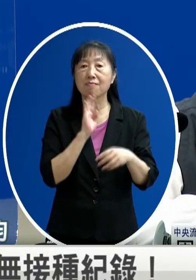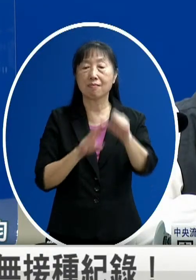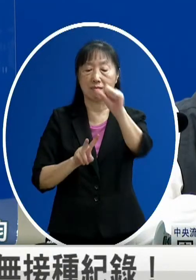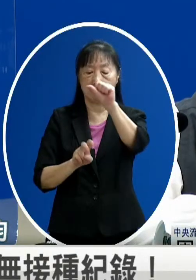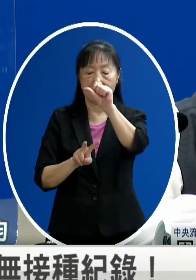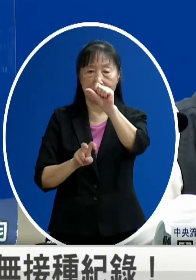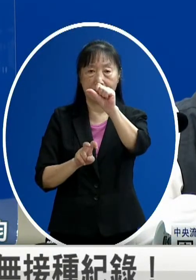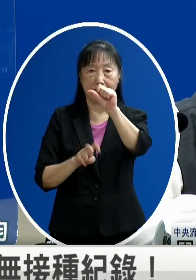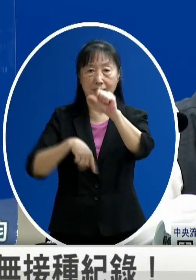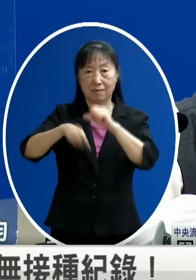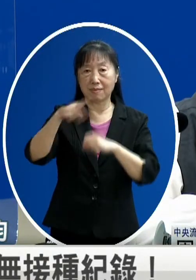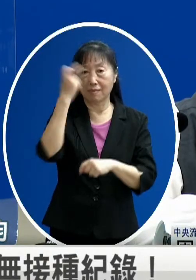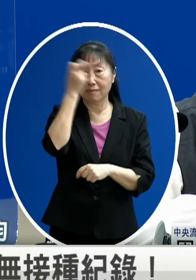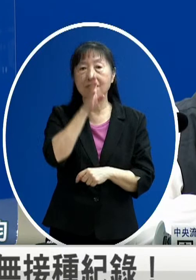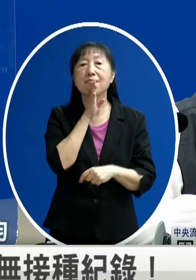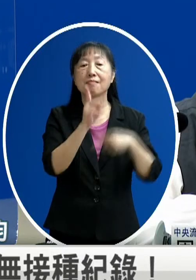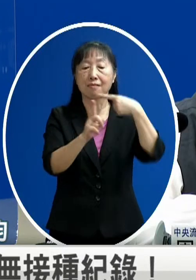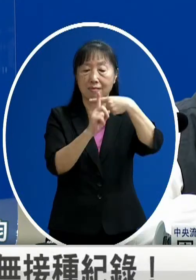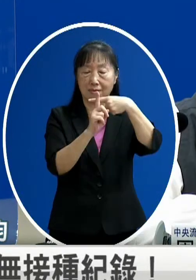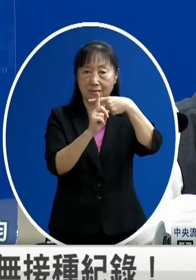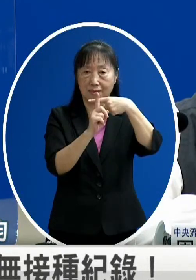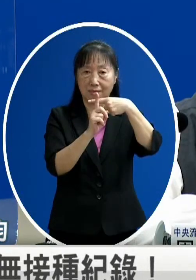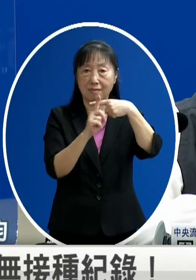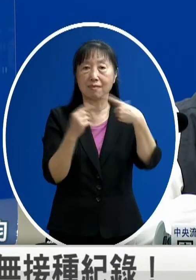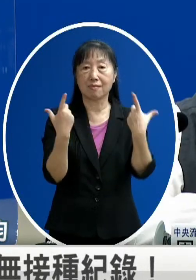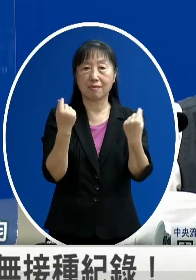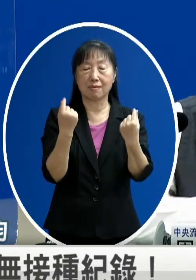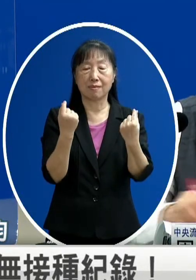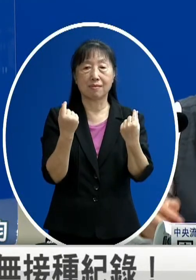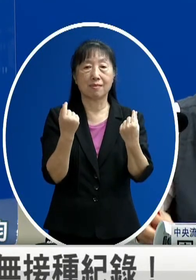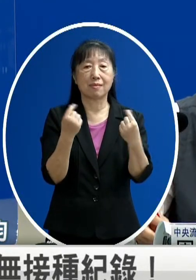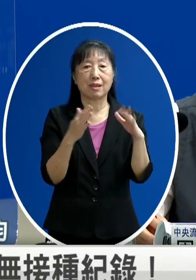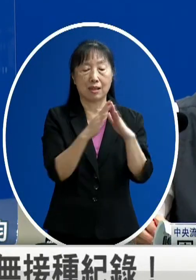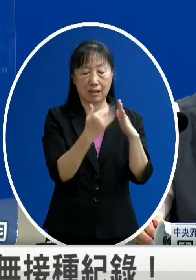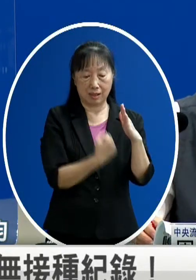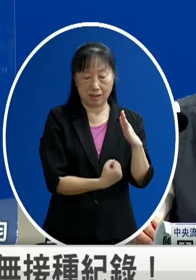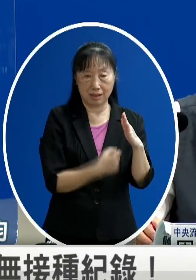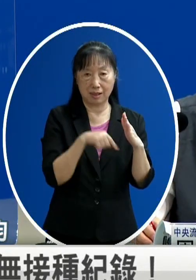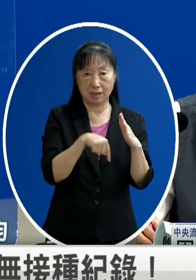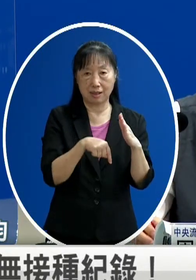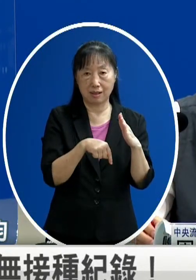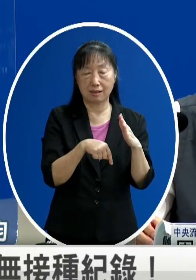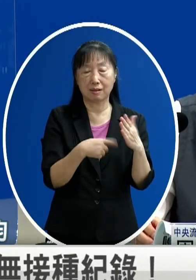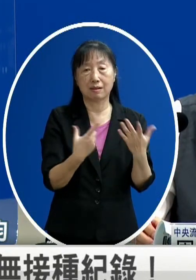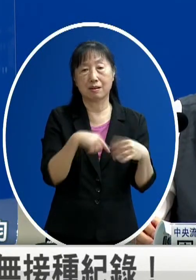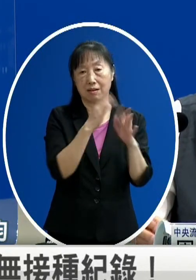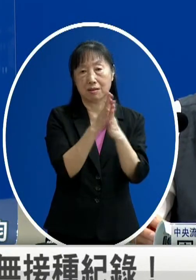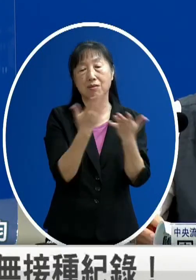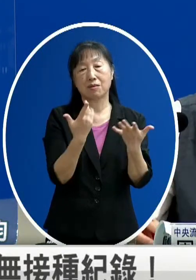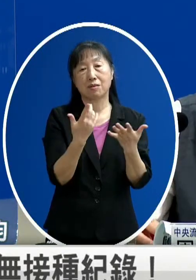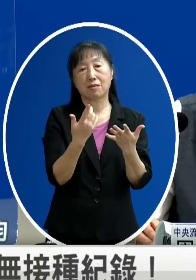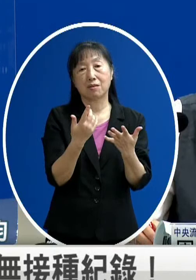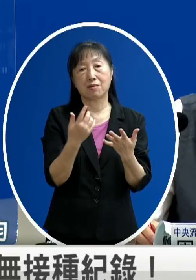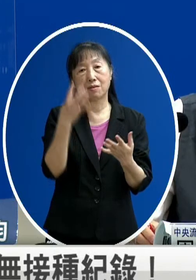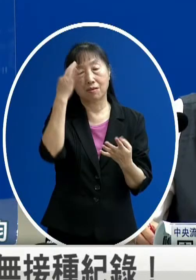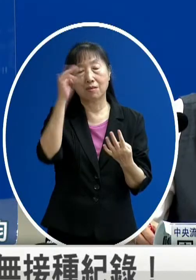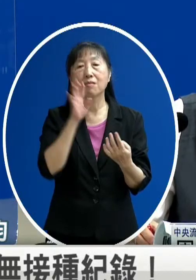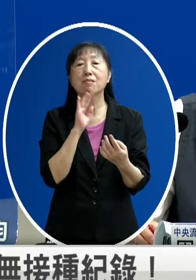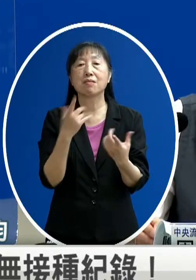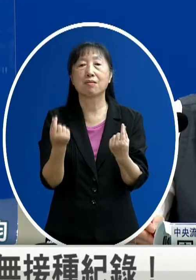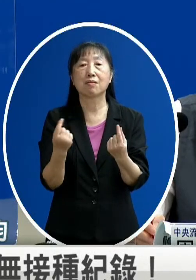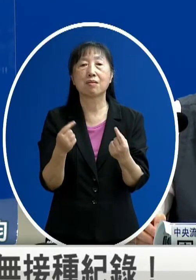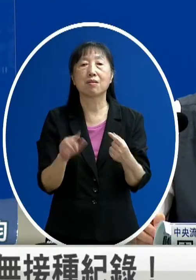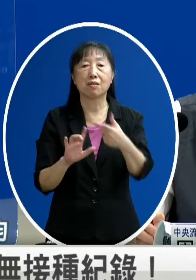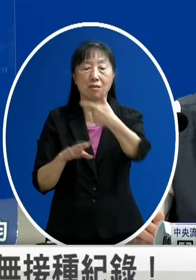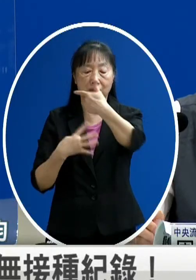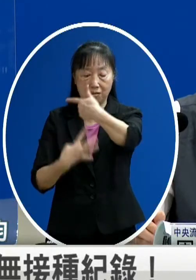5月22号的时候采检确诊，那也完成了这个居家照护的部分，不过就是在6月4号